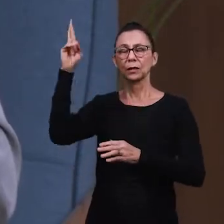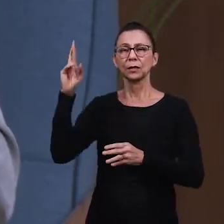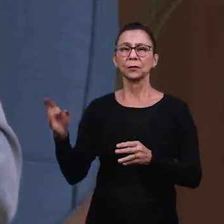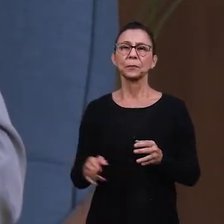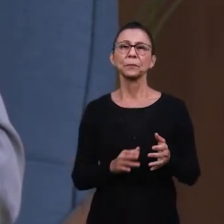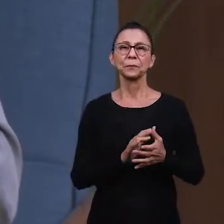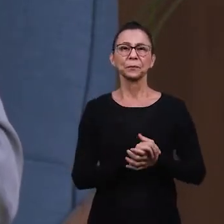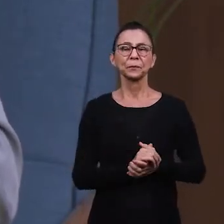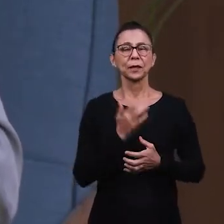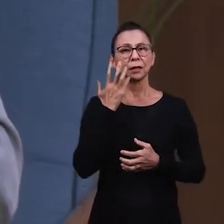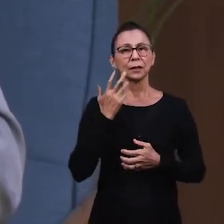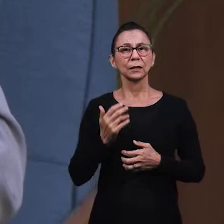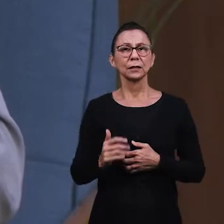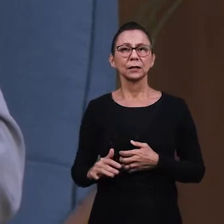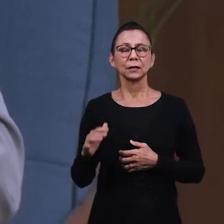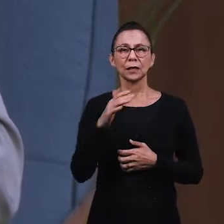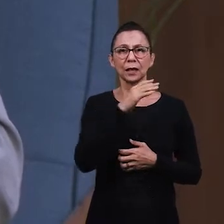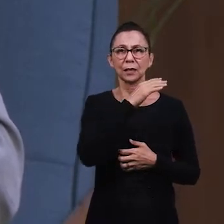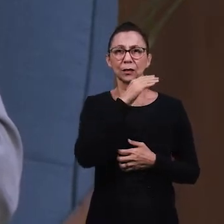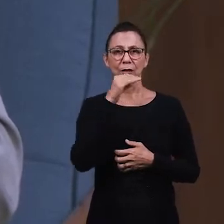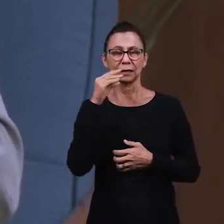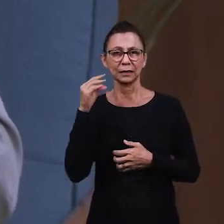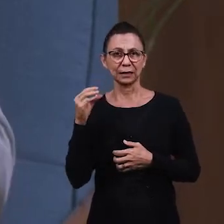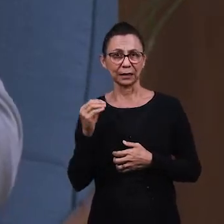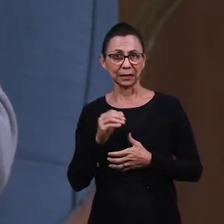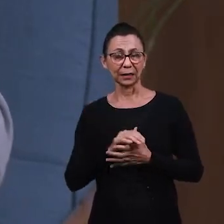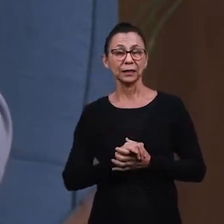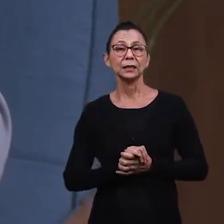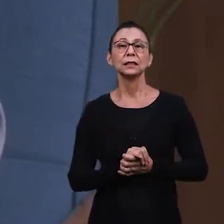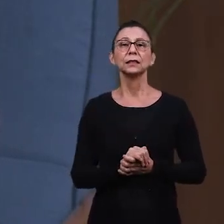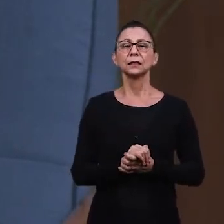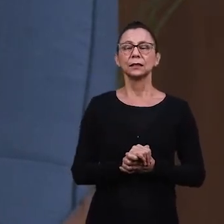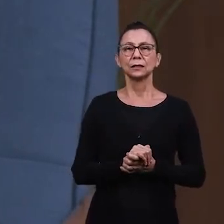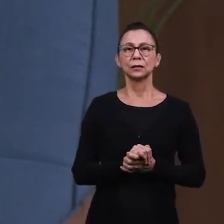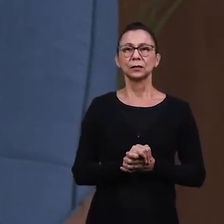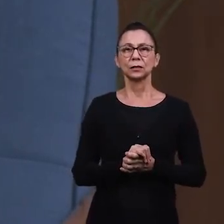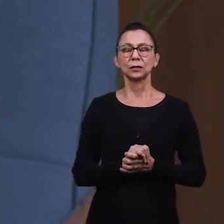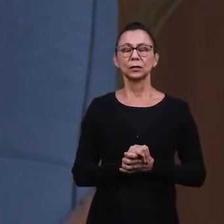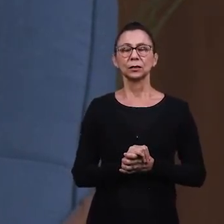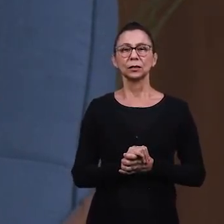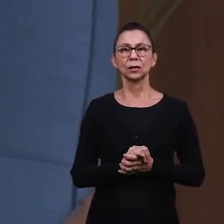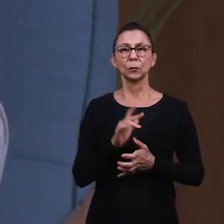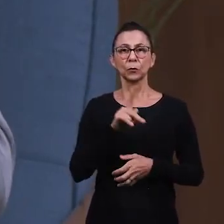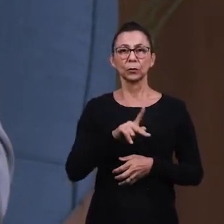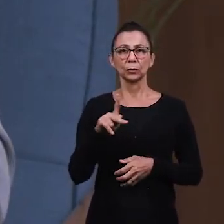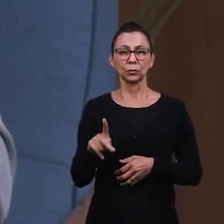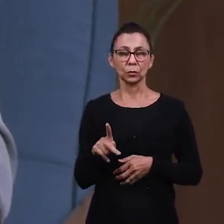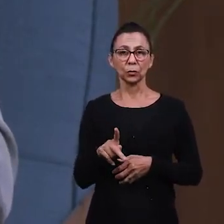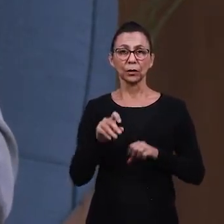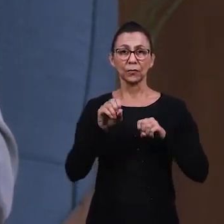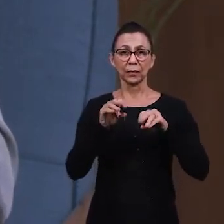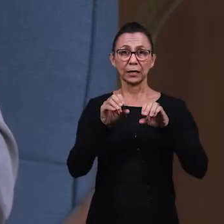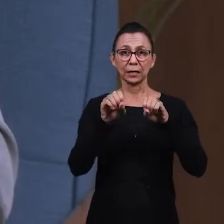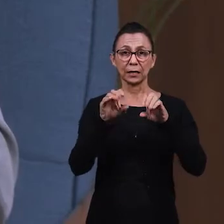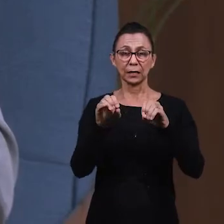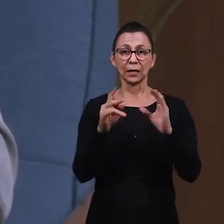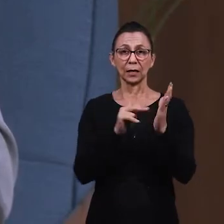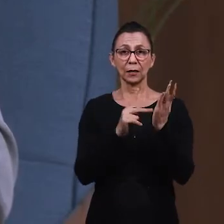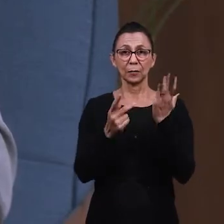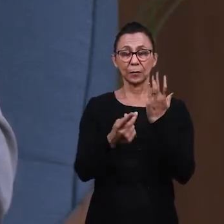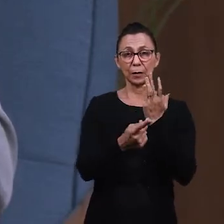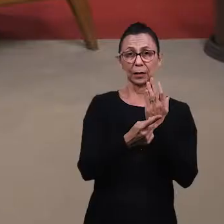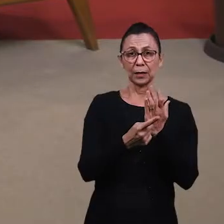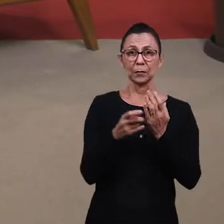va présenter la louange quand je prie au Seigneur. Et dans l'étude pour les enfants et adolescents, la professeure Andrea